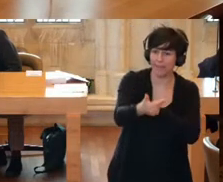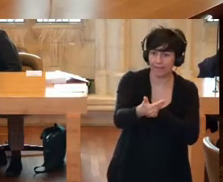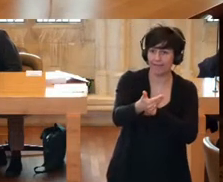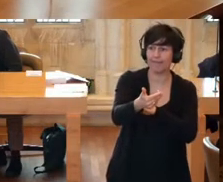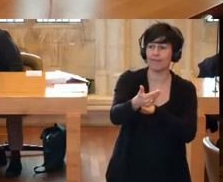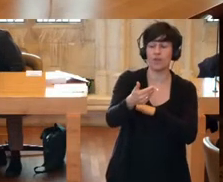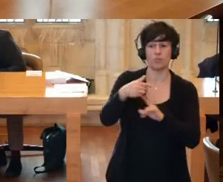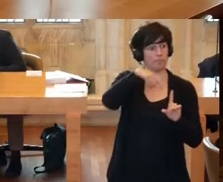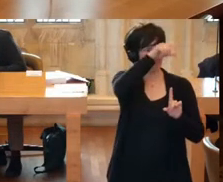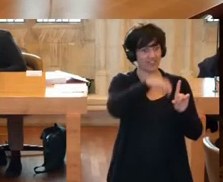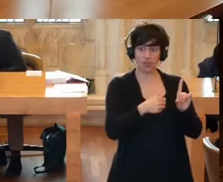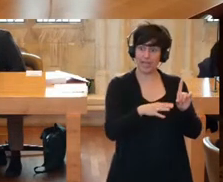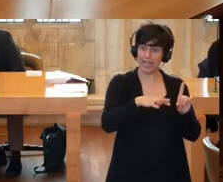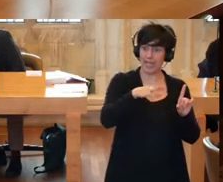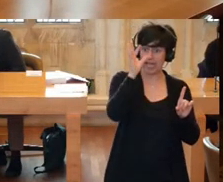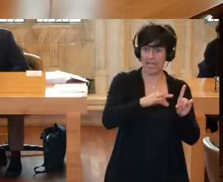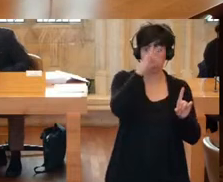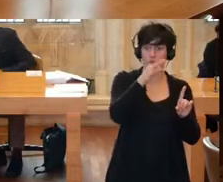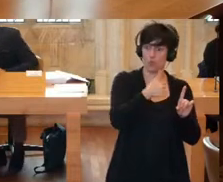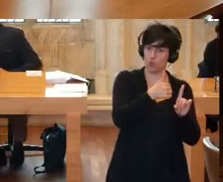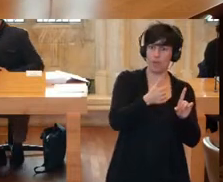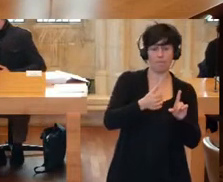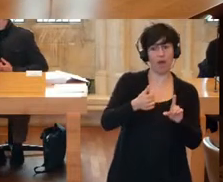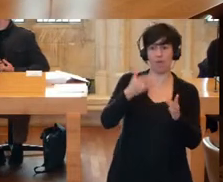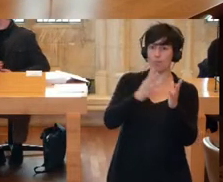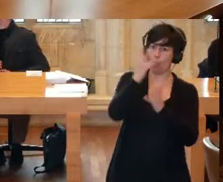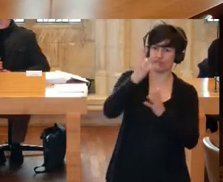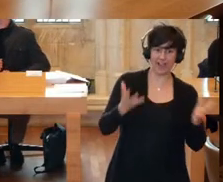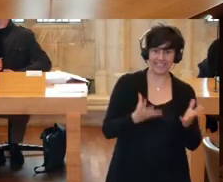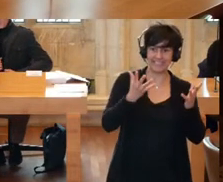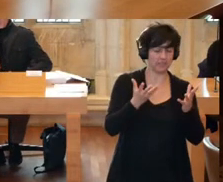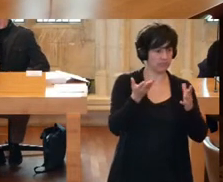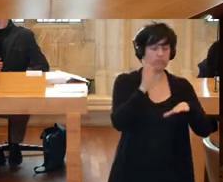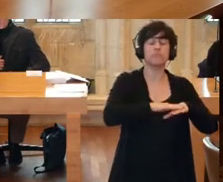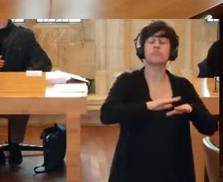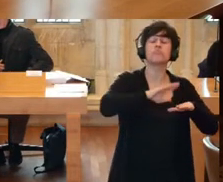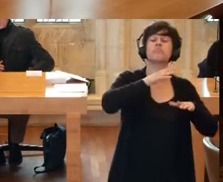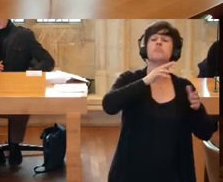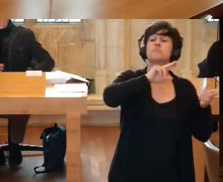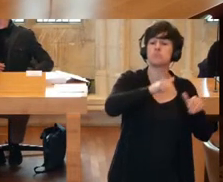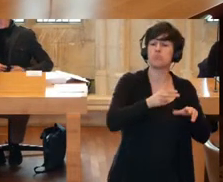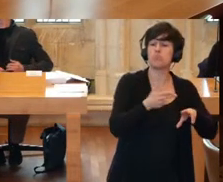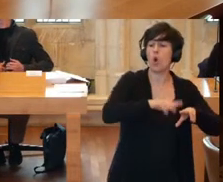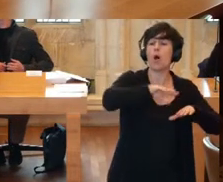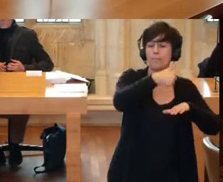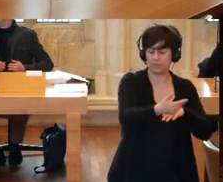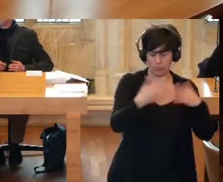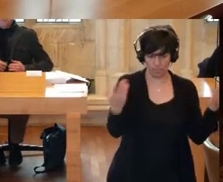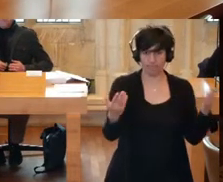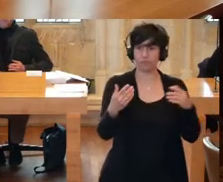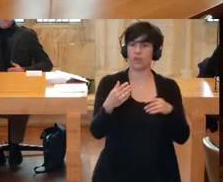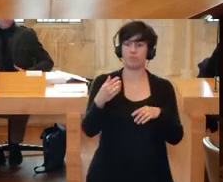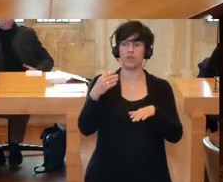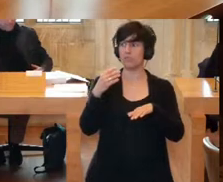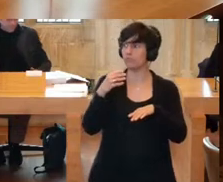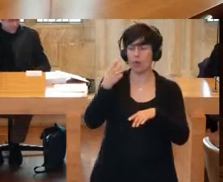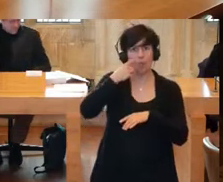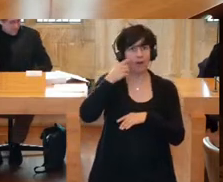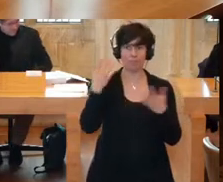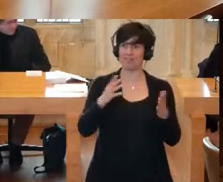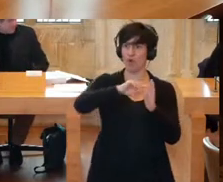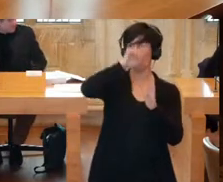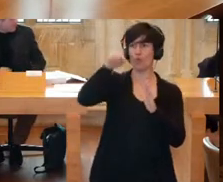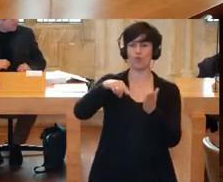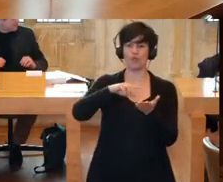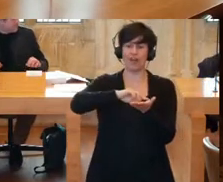élu visionnaire, ce parc accueillait ses premiers visiteurs. Énorme succès, à la hauteur des besoins, puisque chaque année, depuis